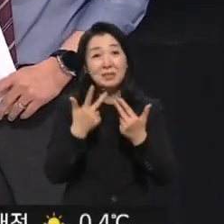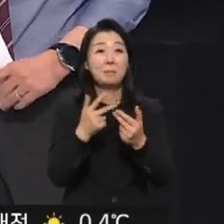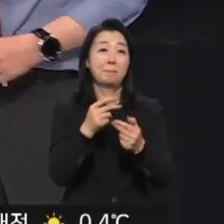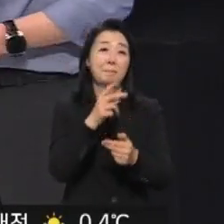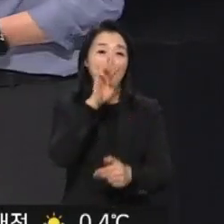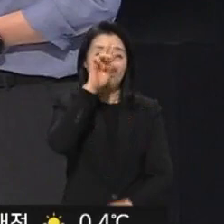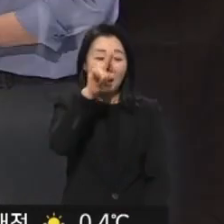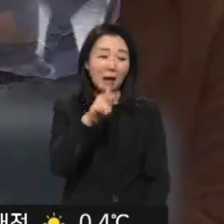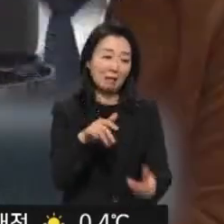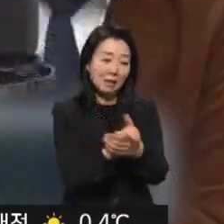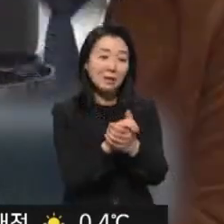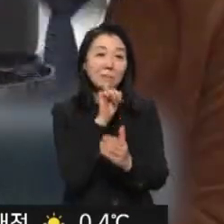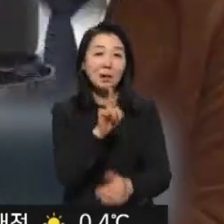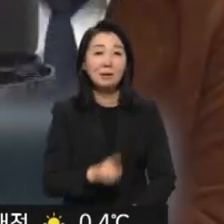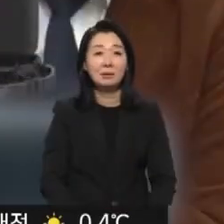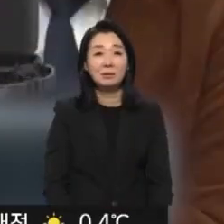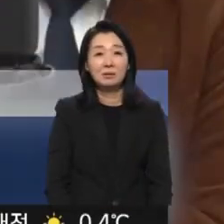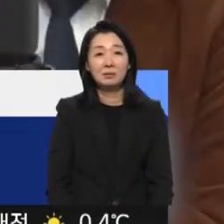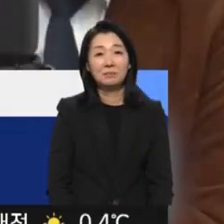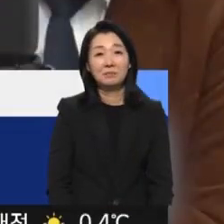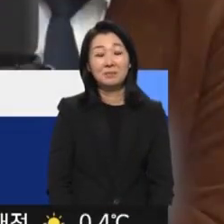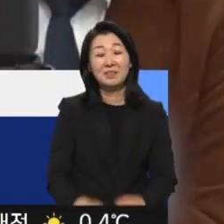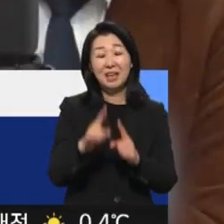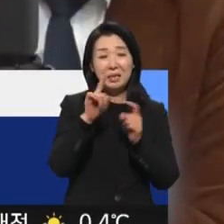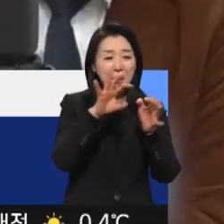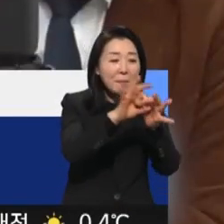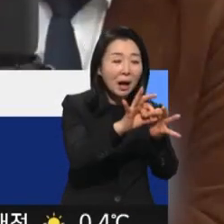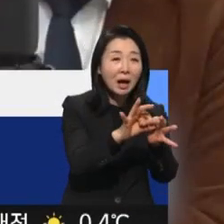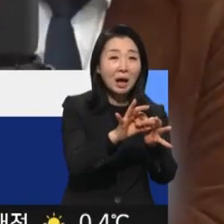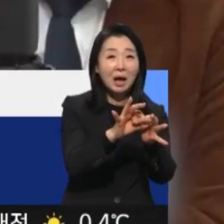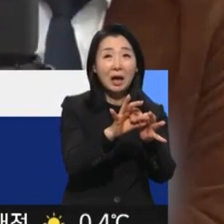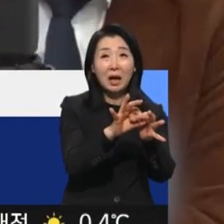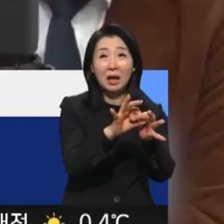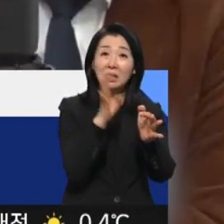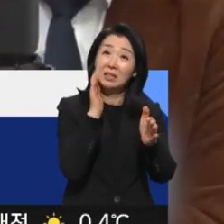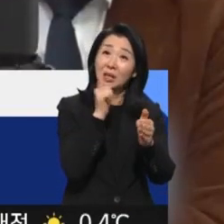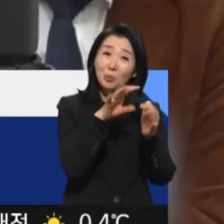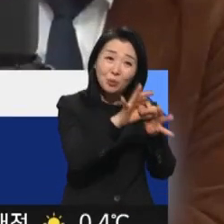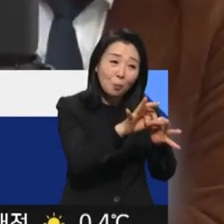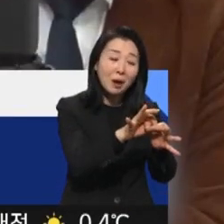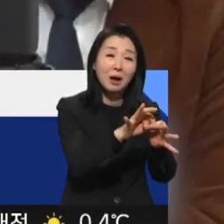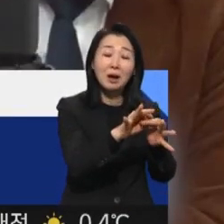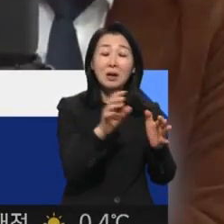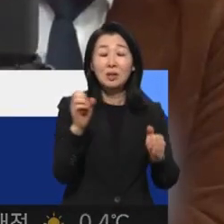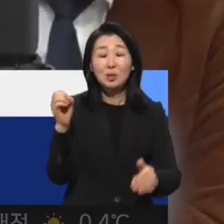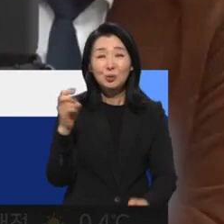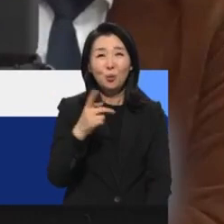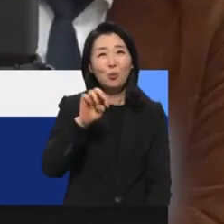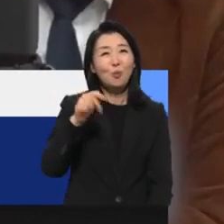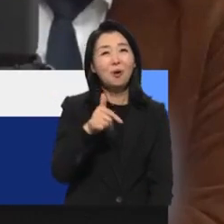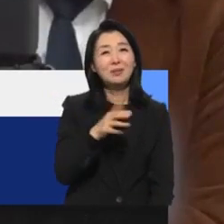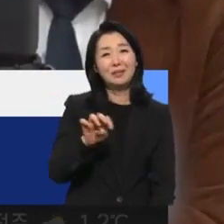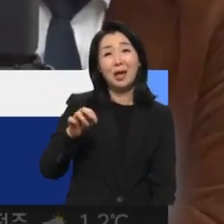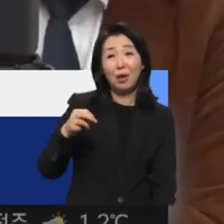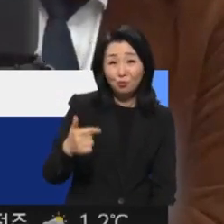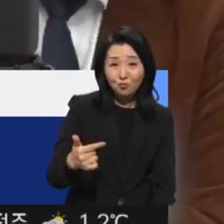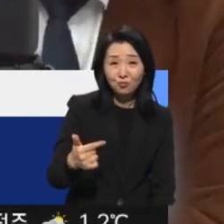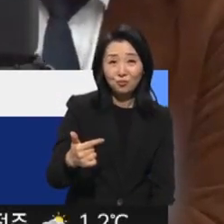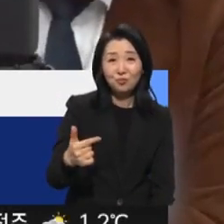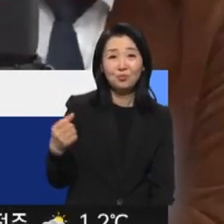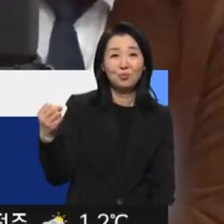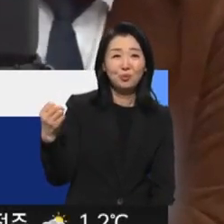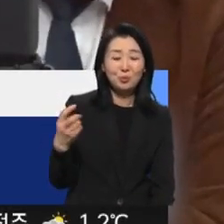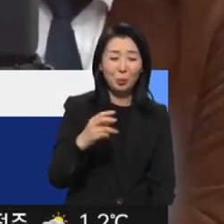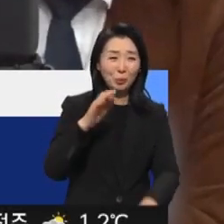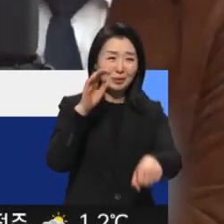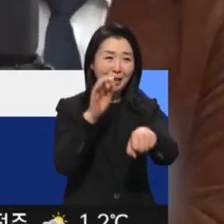나왔습니다. 친이계 예. 이제 이명박 대통령을 위시해서 원세훈부터 시작해서 이때